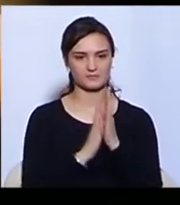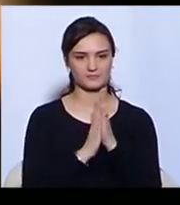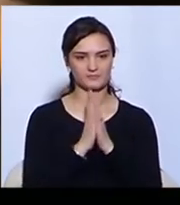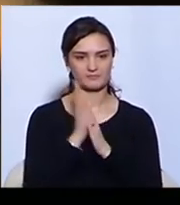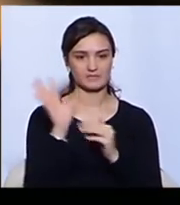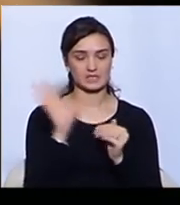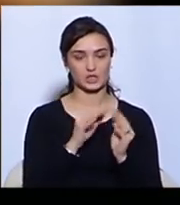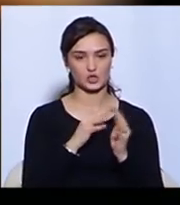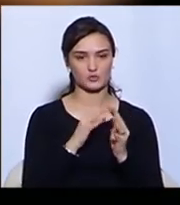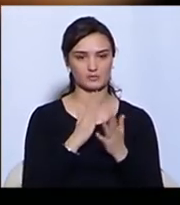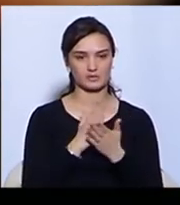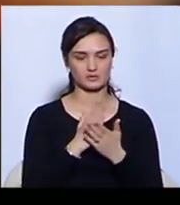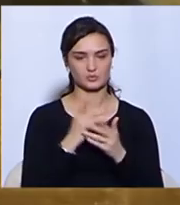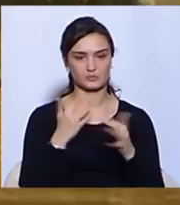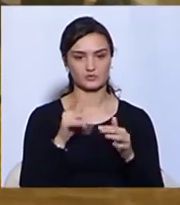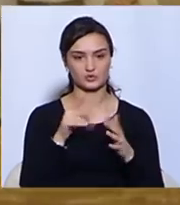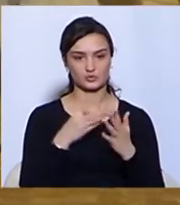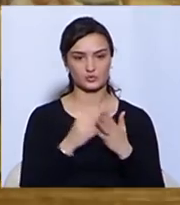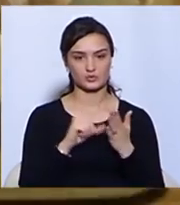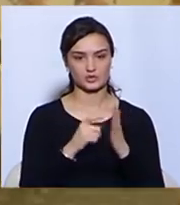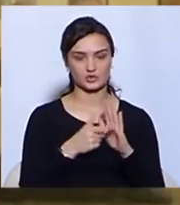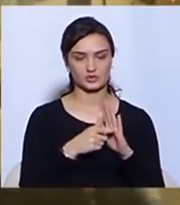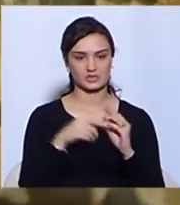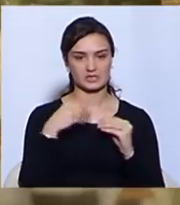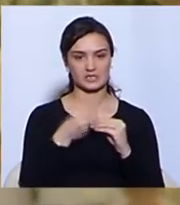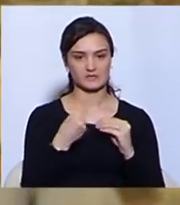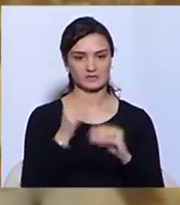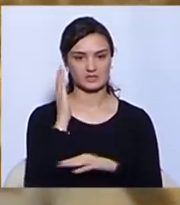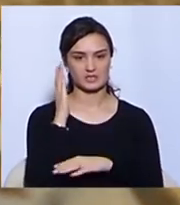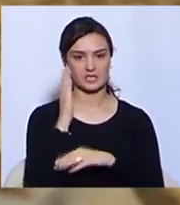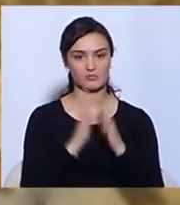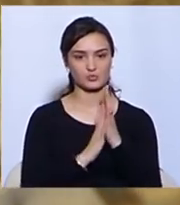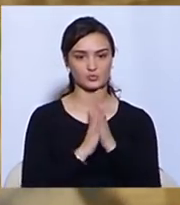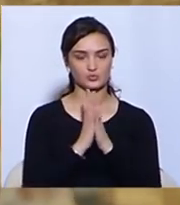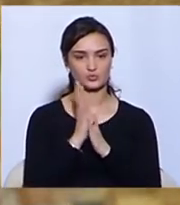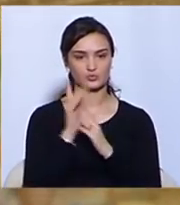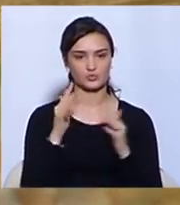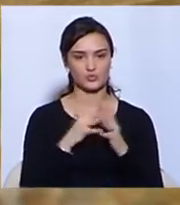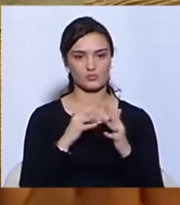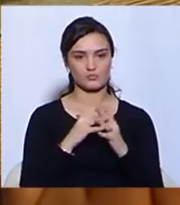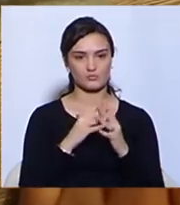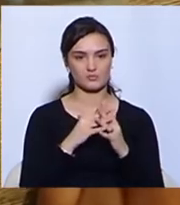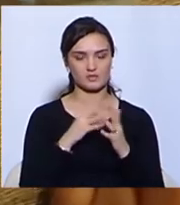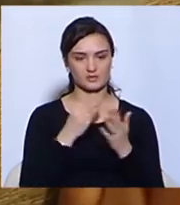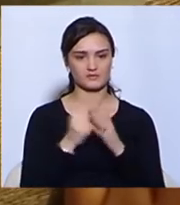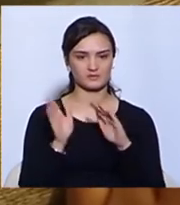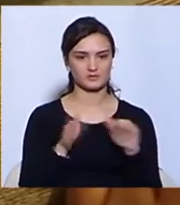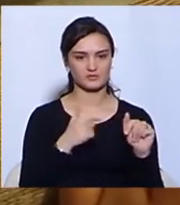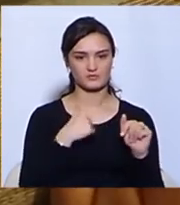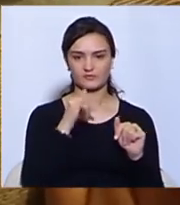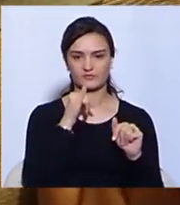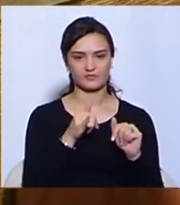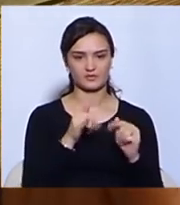ეს არის, იმიტომ რომ როცა უკვე შენს ოთახში ლეღვისხი ამოსულა, ეს ნიშნავს, რომ ომმა თავისი გაიტანა და ჩვენ მას